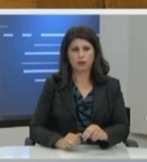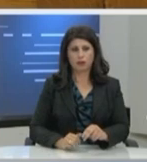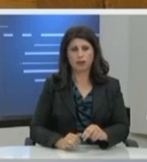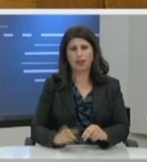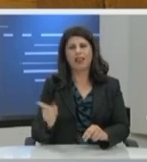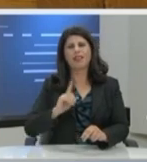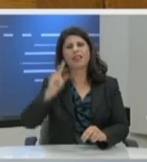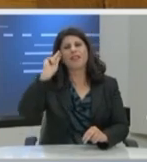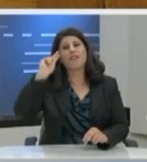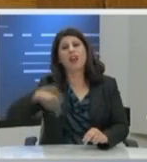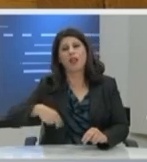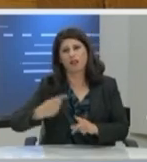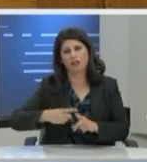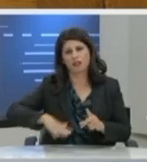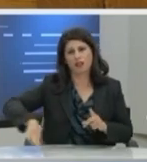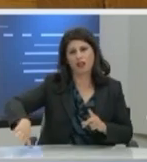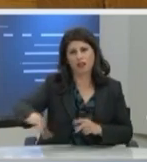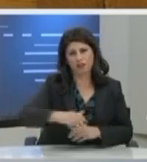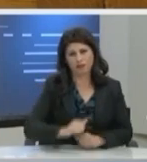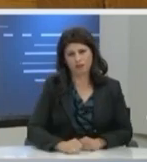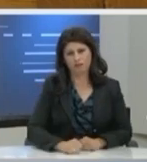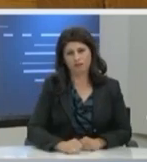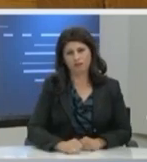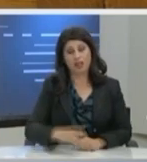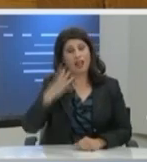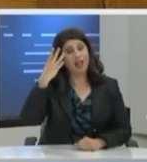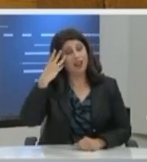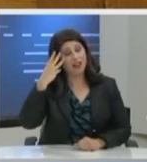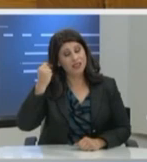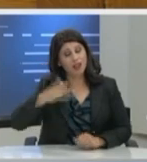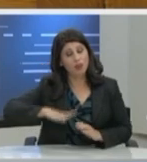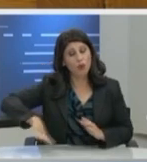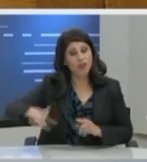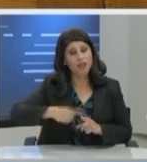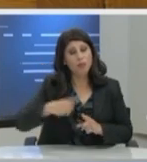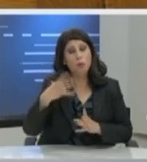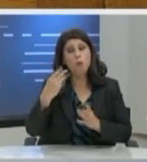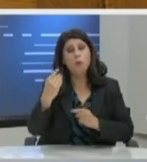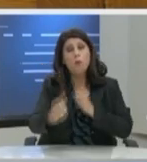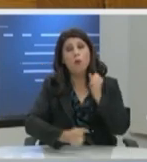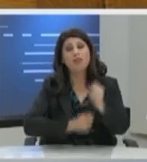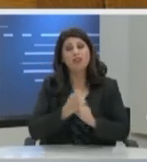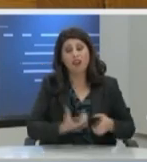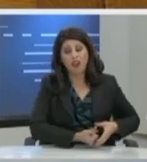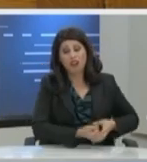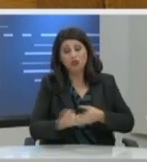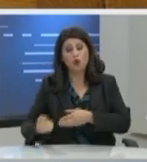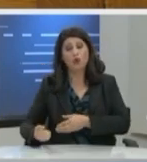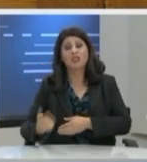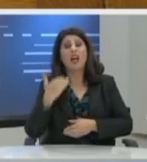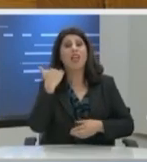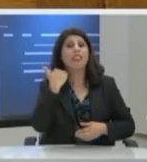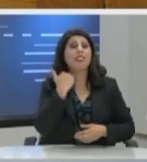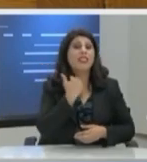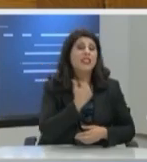Δεν είναι τόσο ηλίθιοι οι Έλληνες να ξεχνούν πολυετής λιτότητες και πολυετής